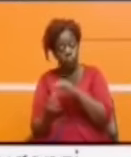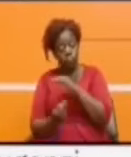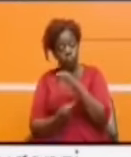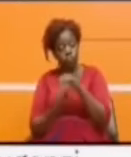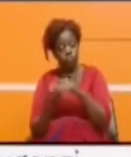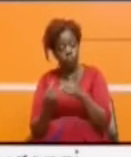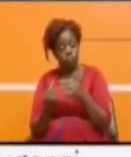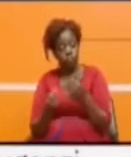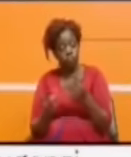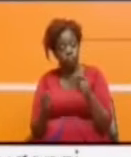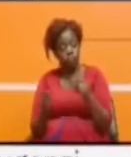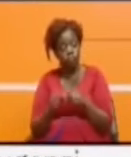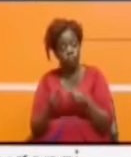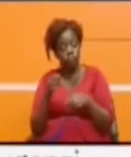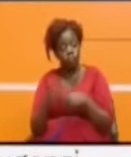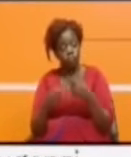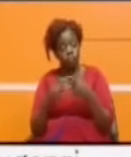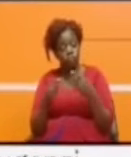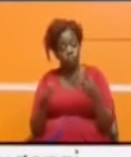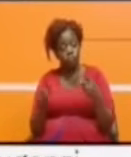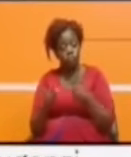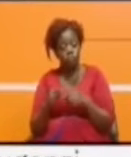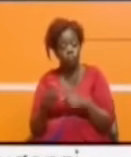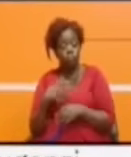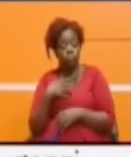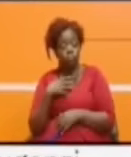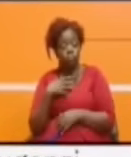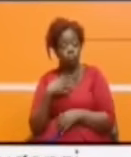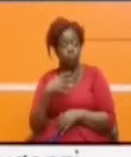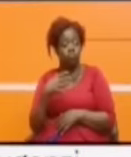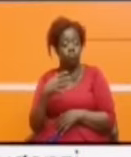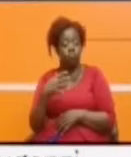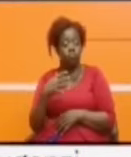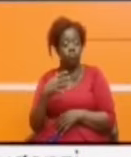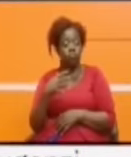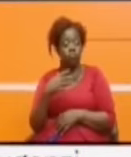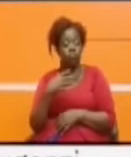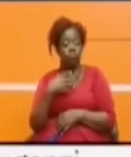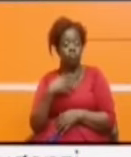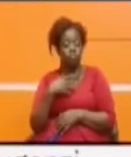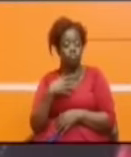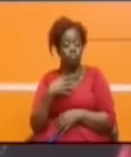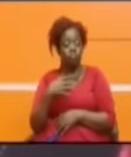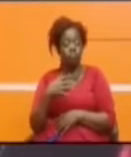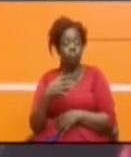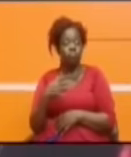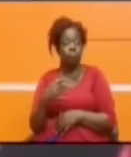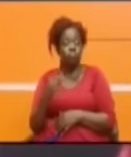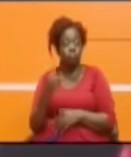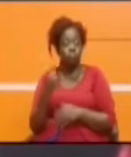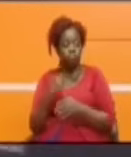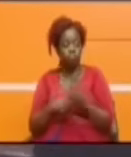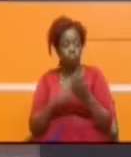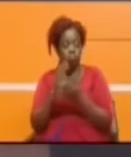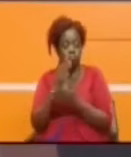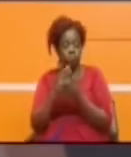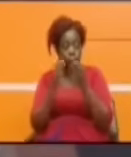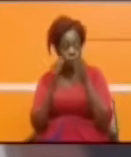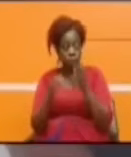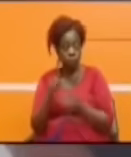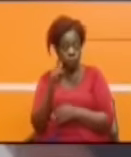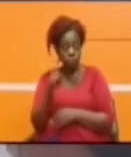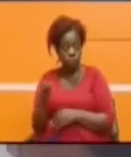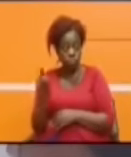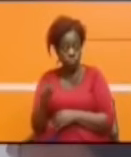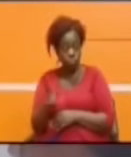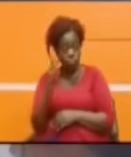nga Rita takyayimuka naye ng'atafuluta ne tugamba there is something wrong. Oba